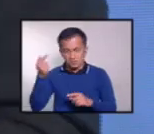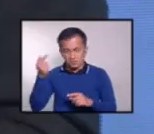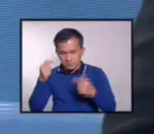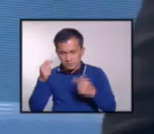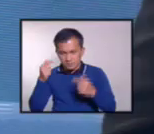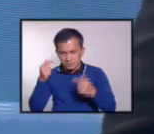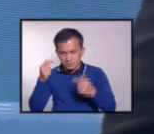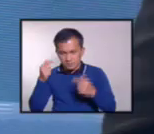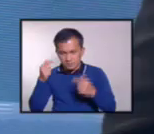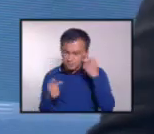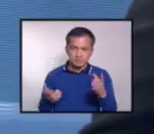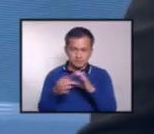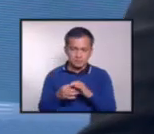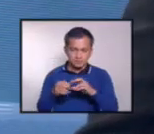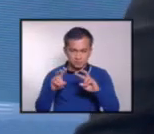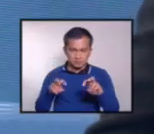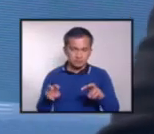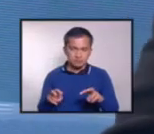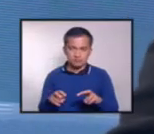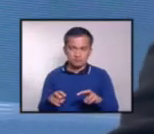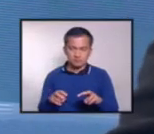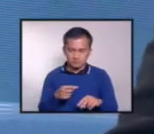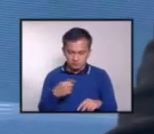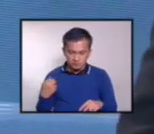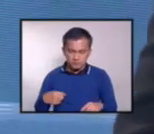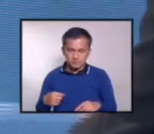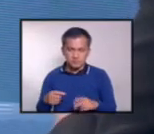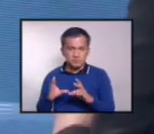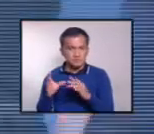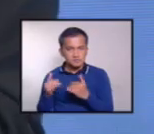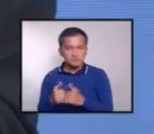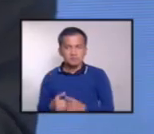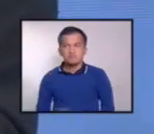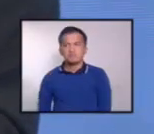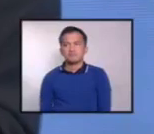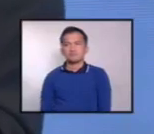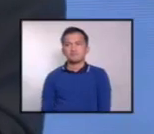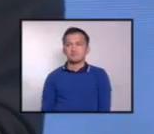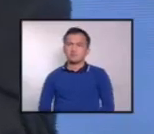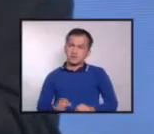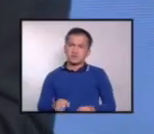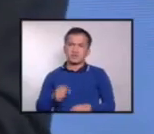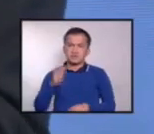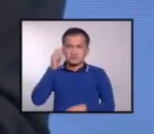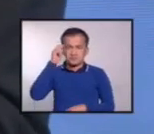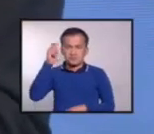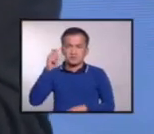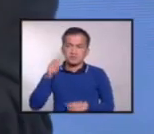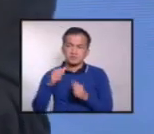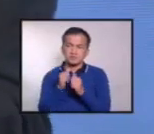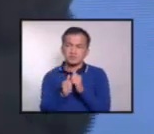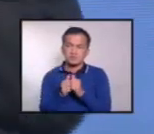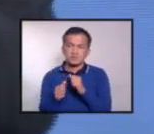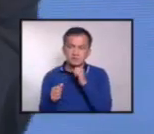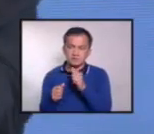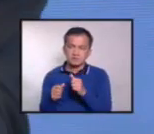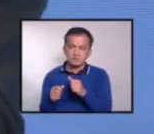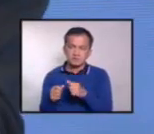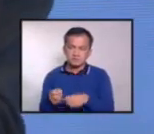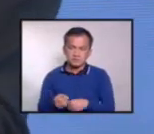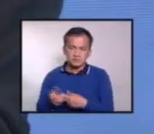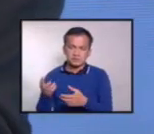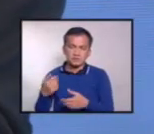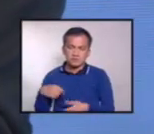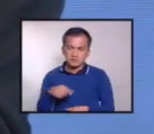makipag-explore, joint. Pero Chinese company? Well, pwede, theoretically, kasi ibig sabihin nun, hindi natin pinamimigay